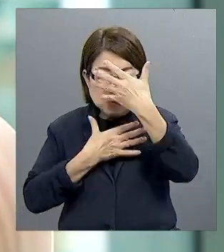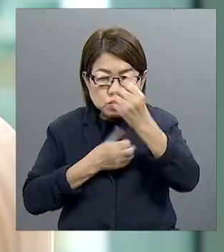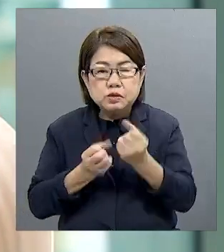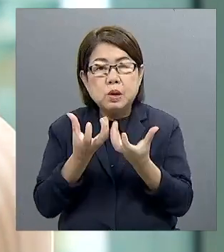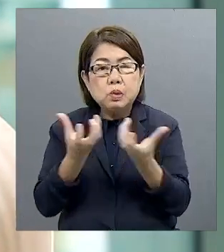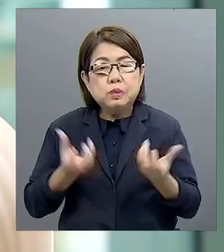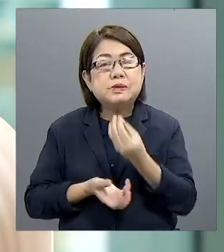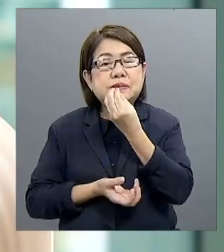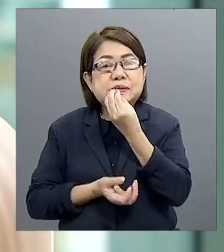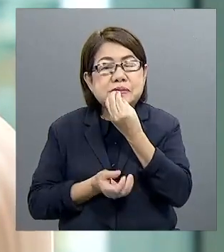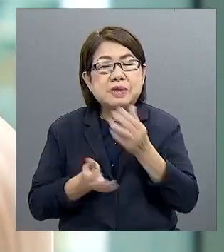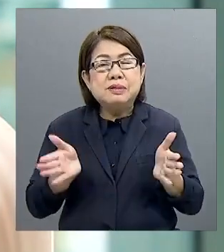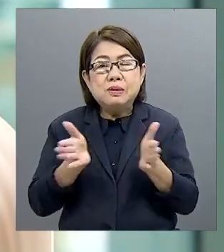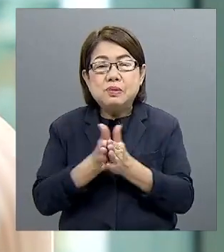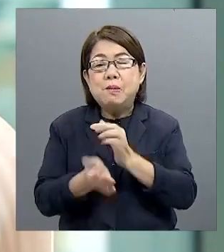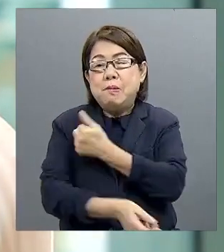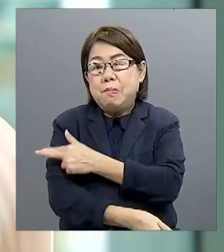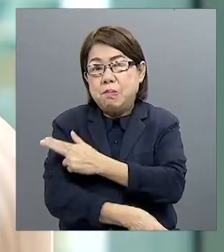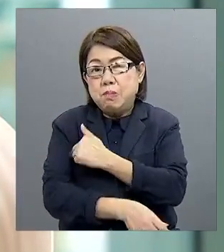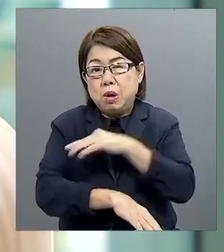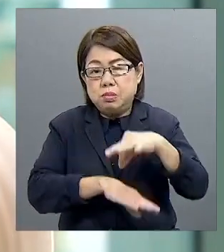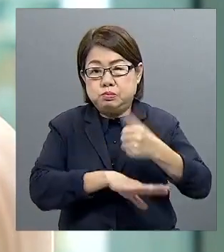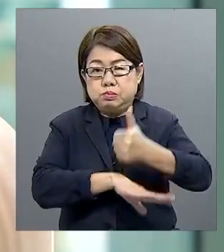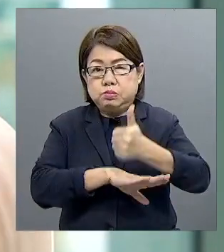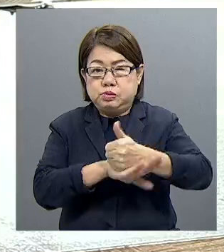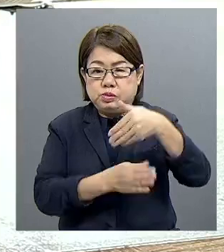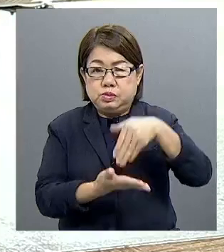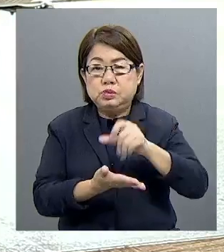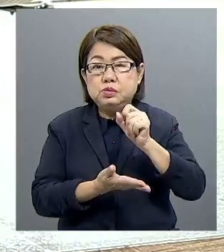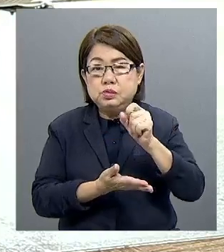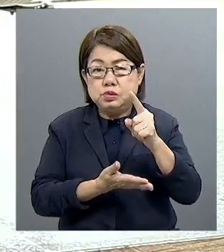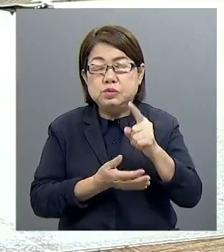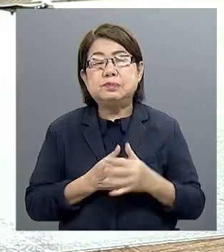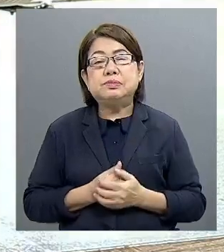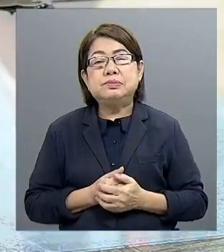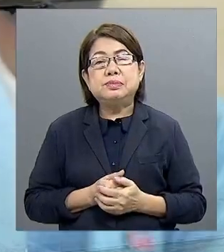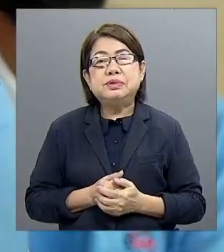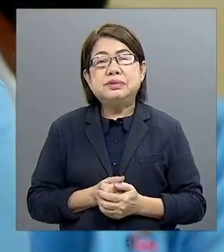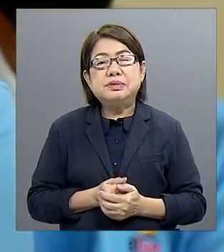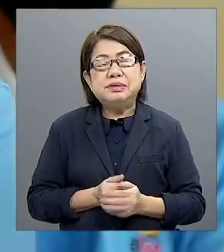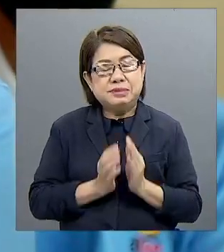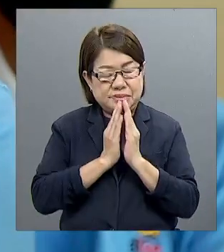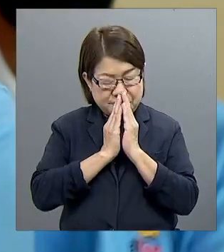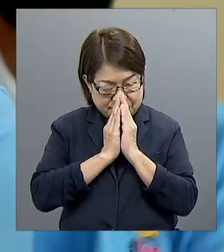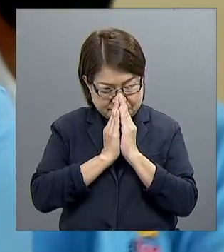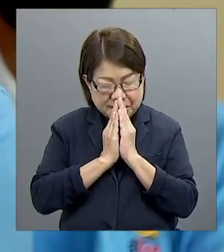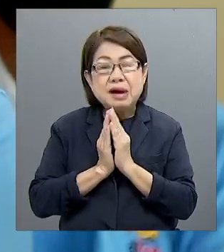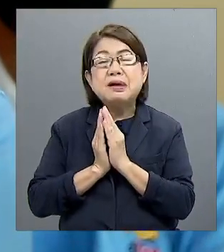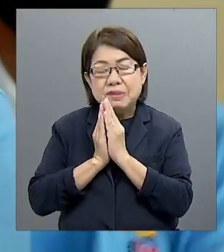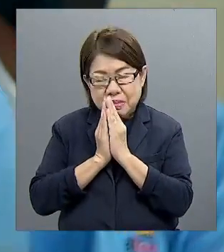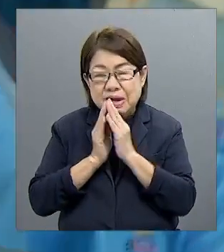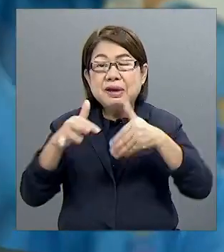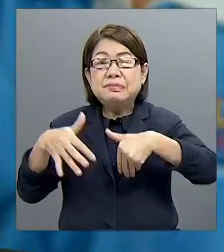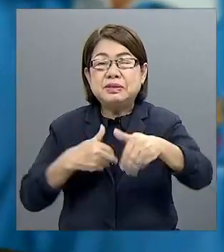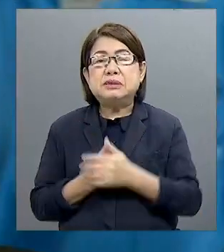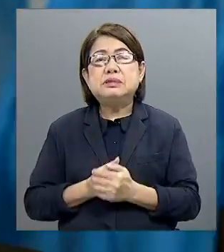ศิรามพุทธผู้อำนวยการศูนย์เวชศาสตร์อายุรวัฒนานาชาติค่ะสวัสดีค่ะ สวัสดีครับสวัสดีคุณผู้ชมครับ อาหารสำหรับวัยเก๋